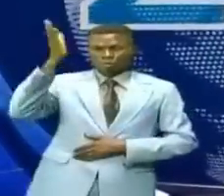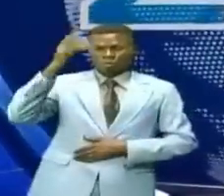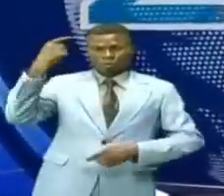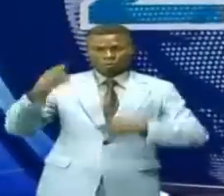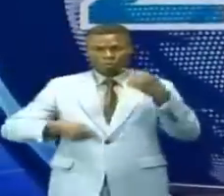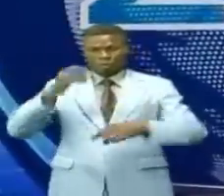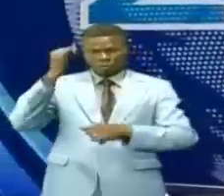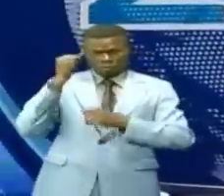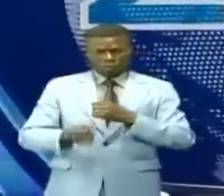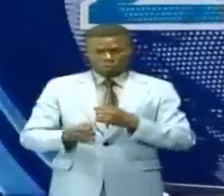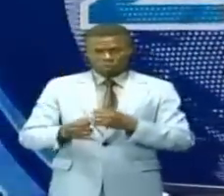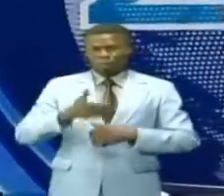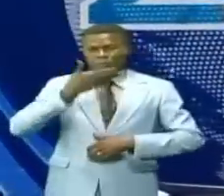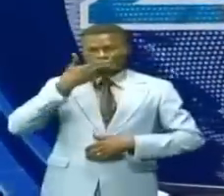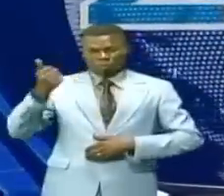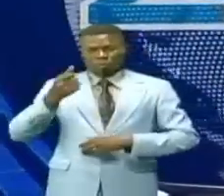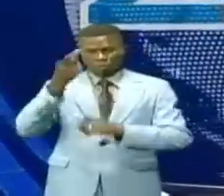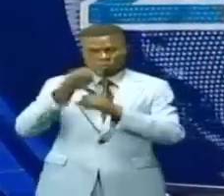pour clôturer en beauté